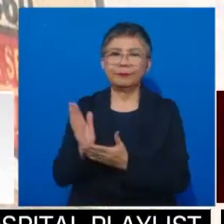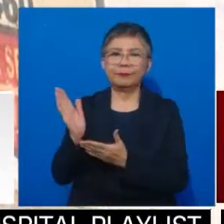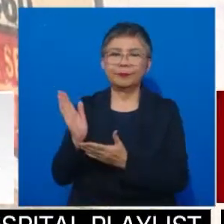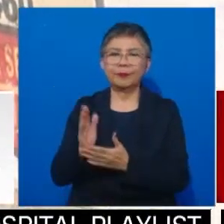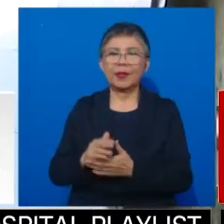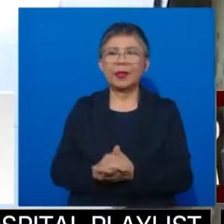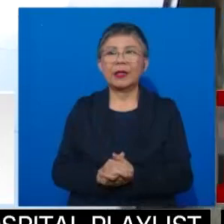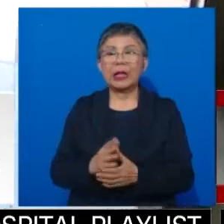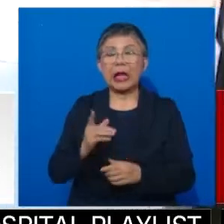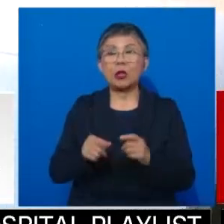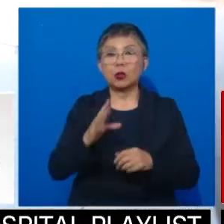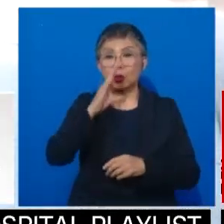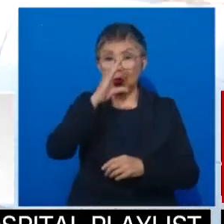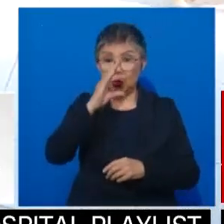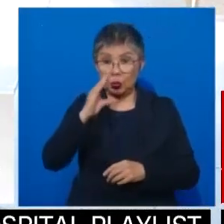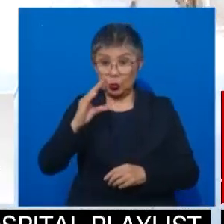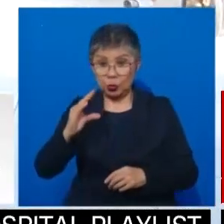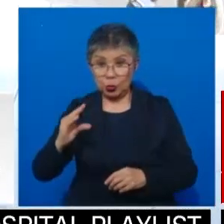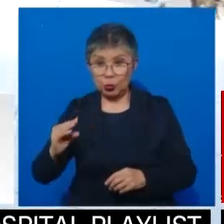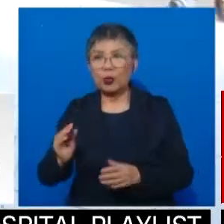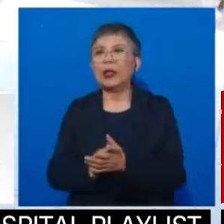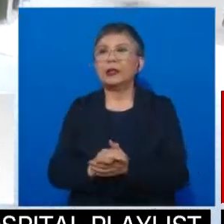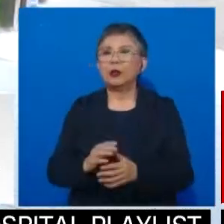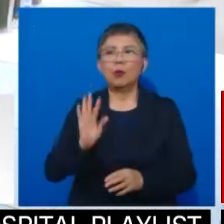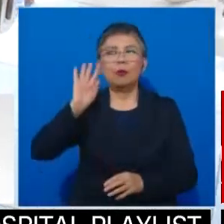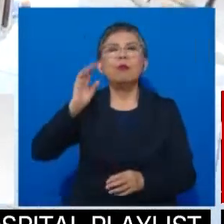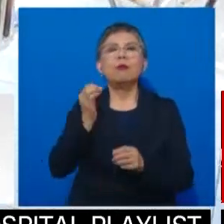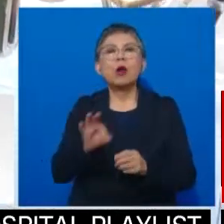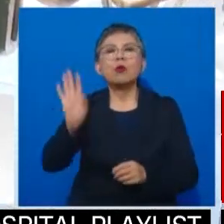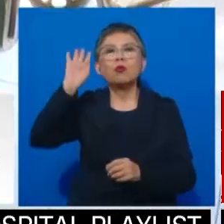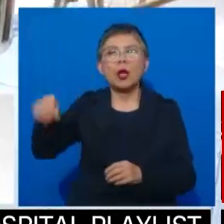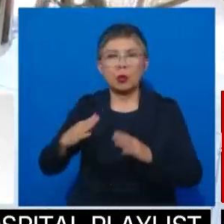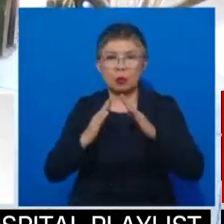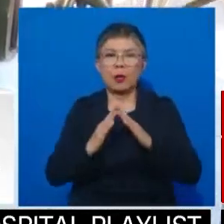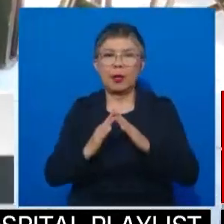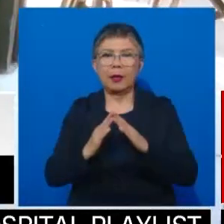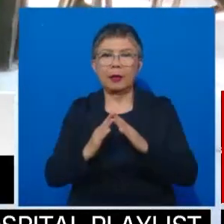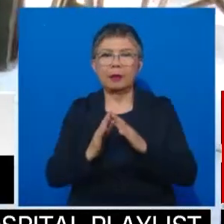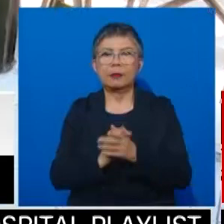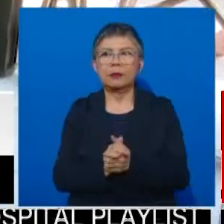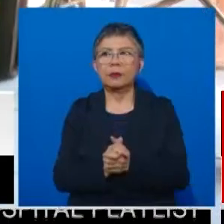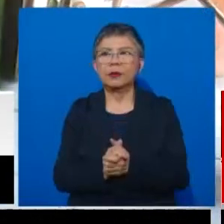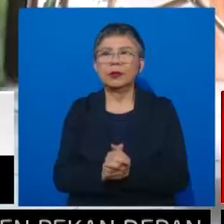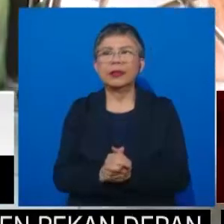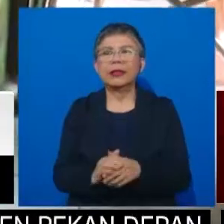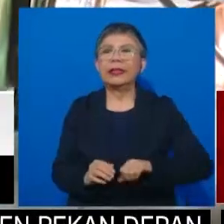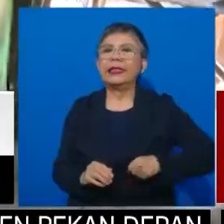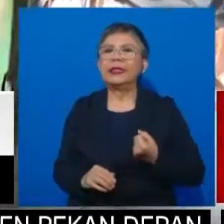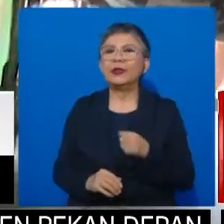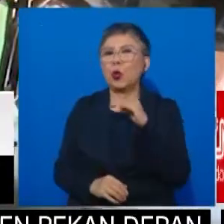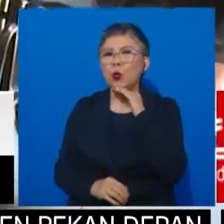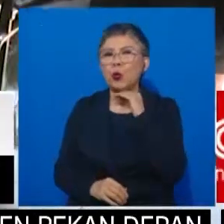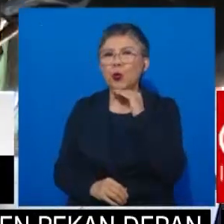Setiap menjelang siang, Tajudin biasanya menyempatkan diri pulang ke rumahnya. Di rumah sudah menunggu sang istri